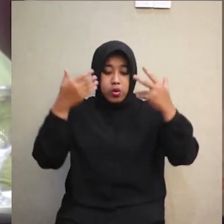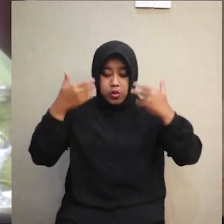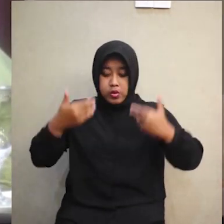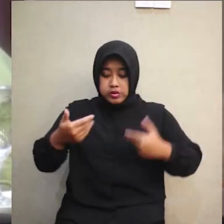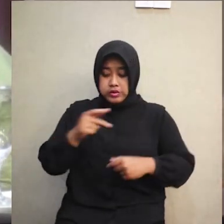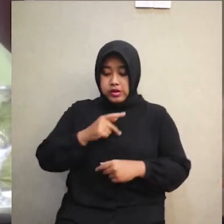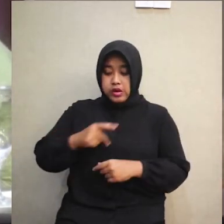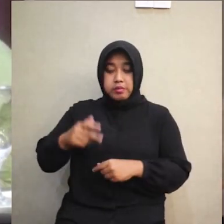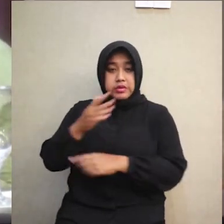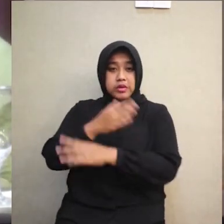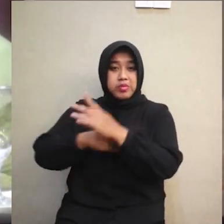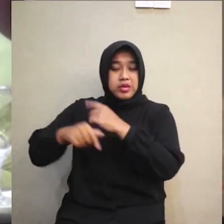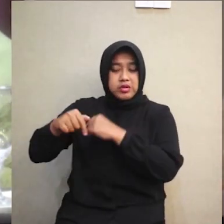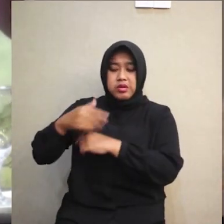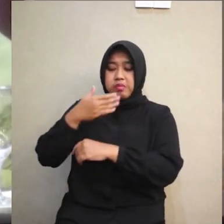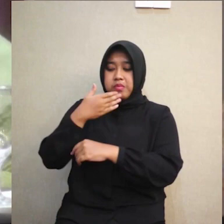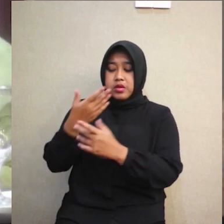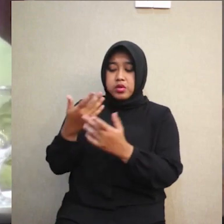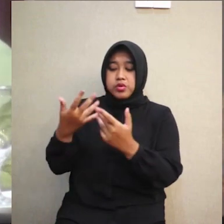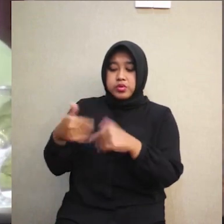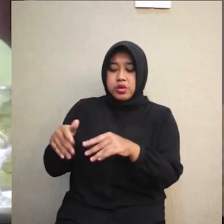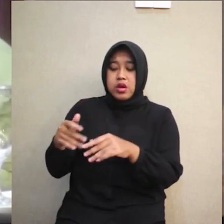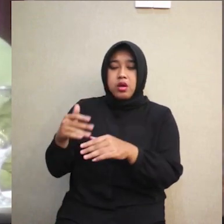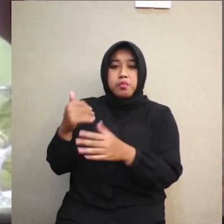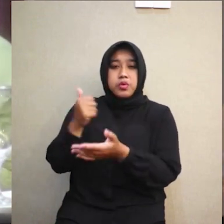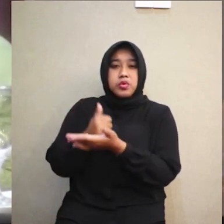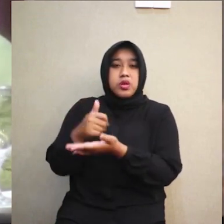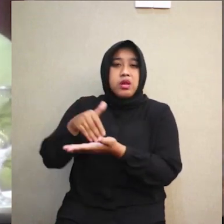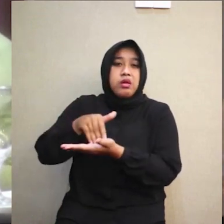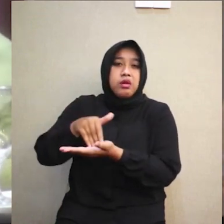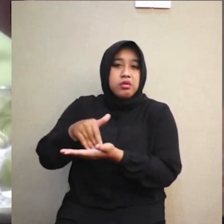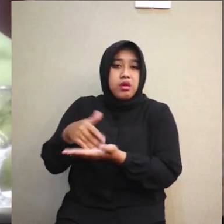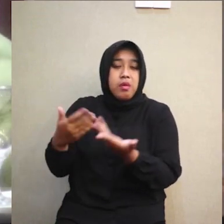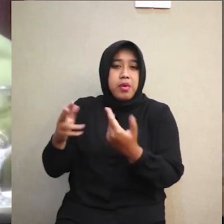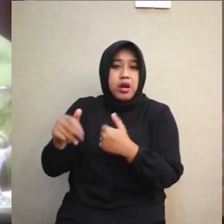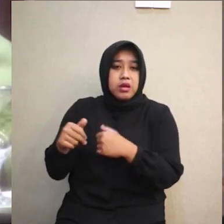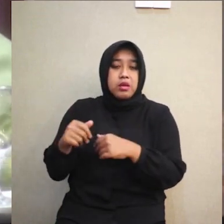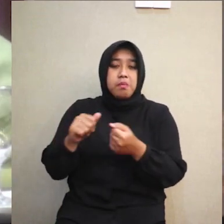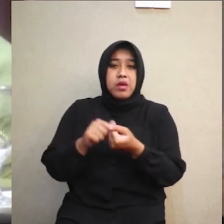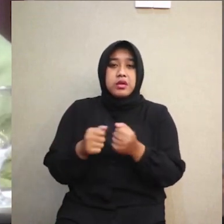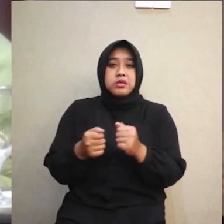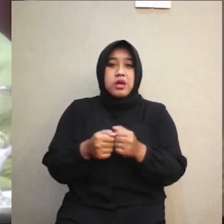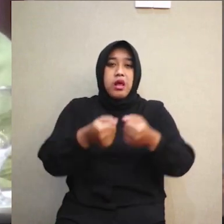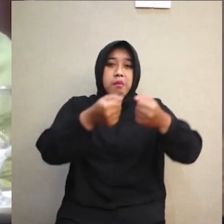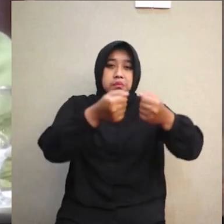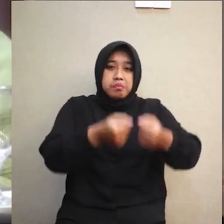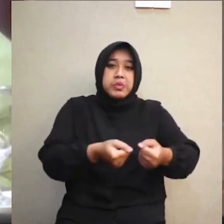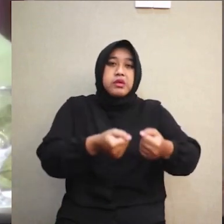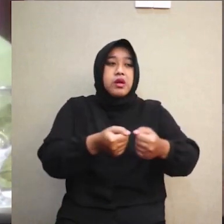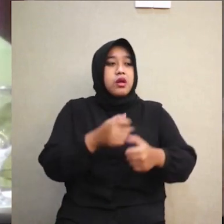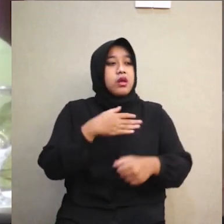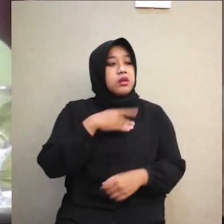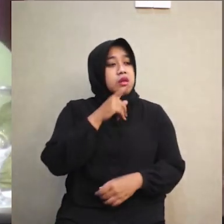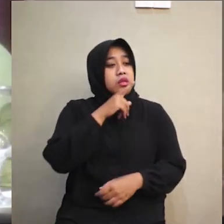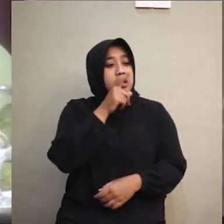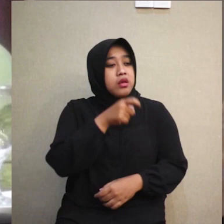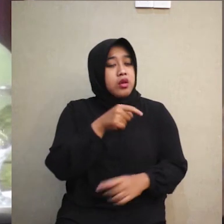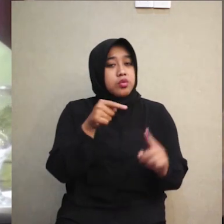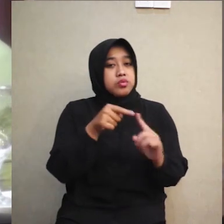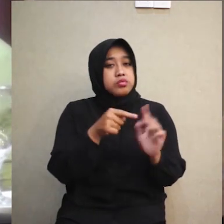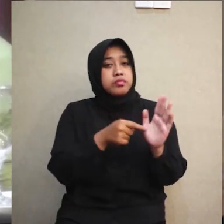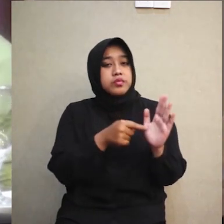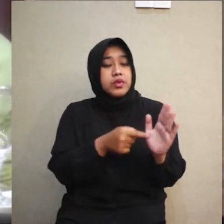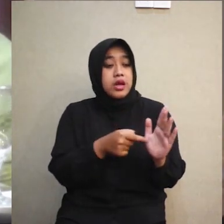yang disabilitas itu sudah sangat rentan apalagi dalam perkara pidana selalu ditanya untuk menunjukkan